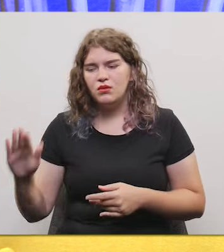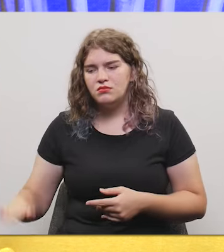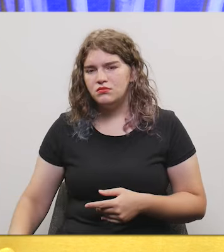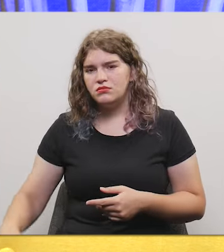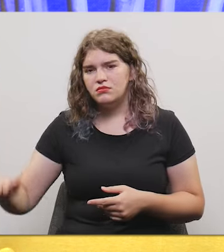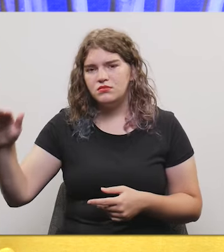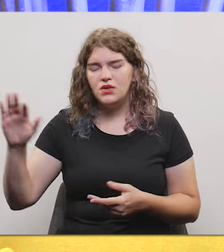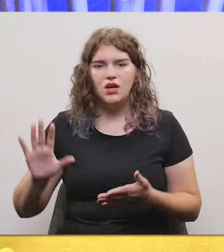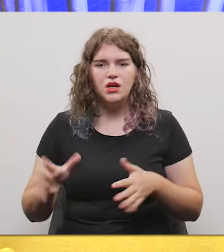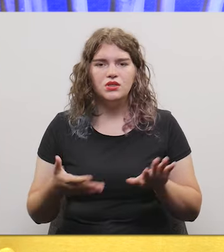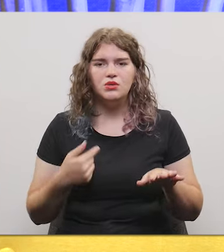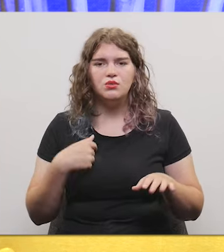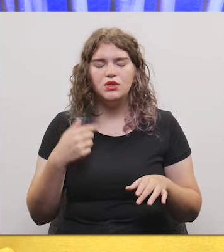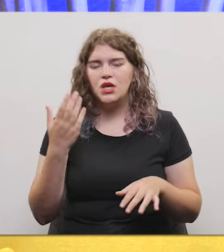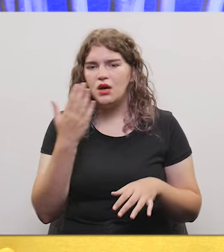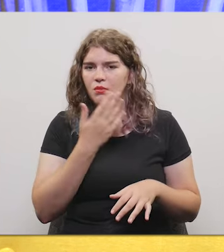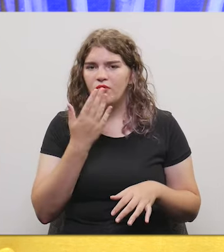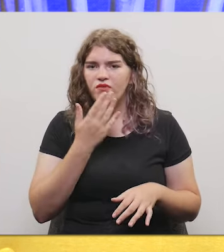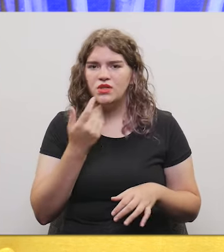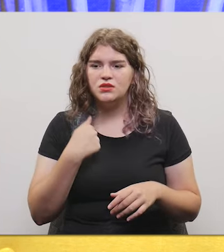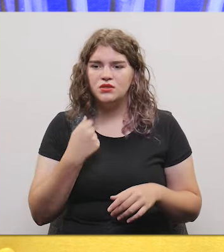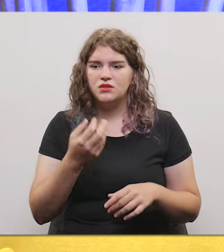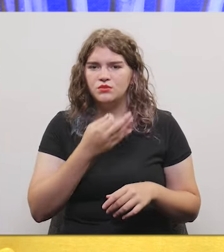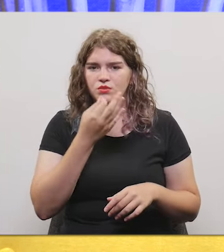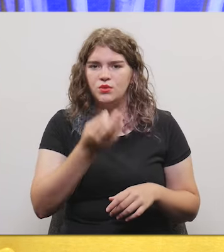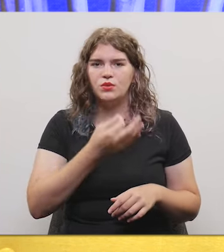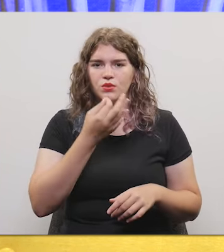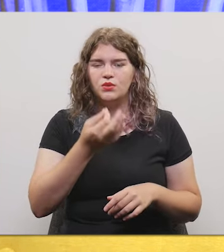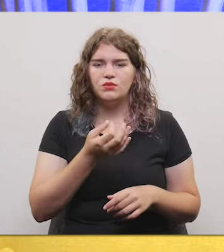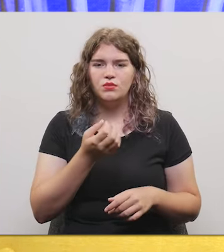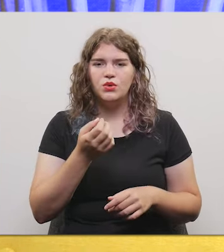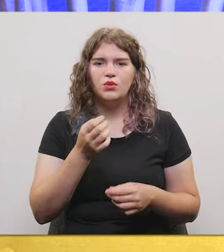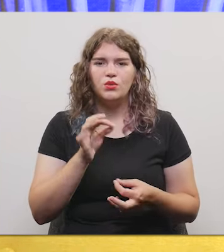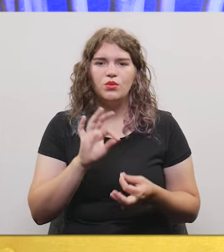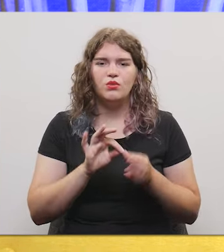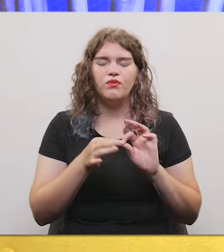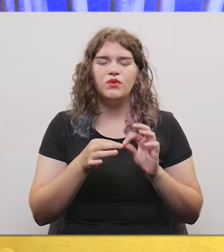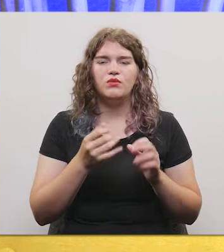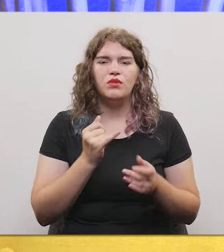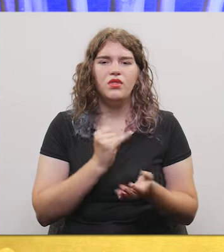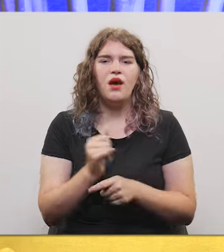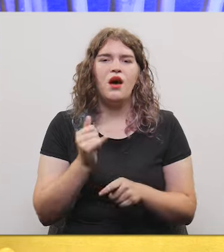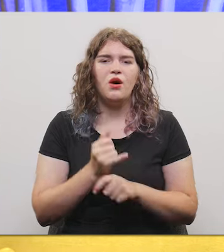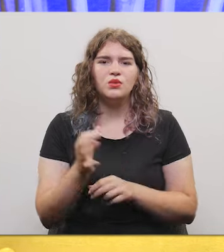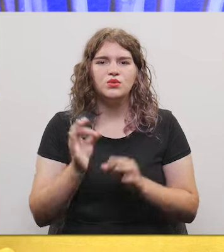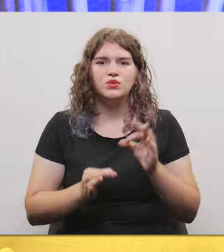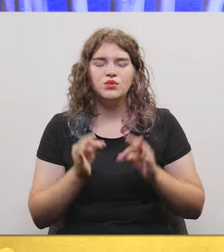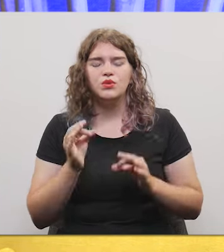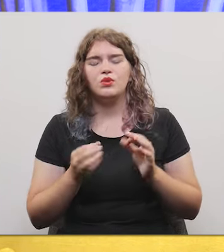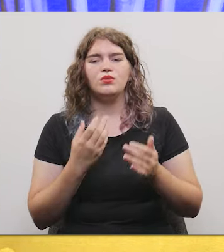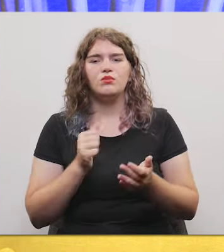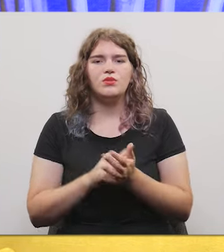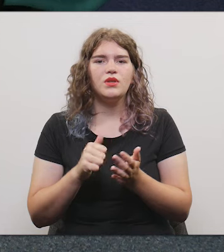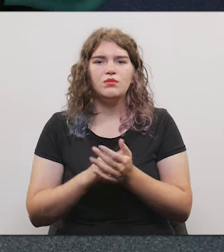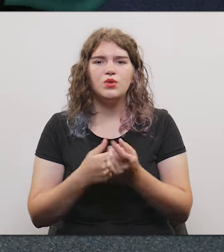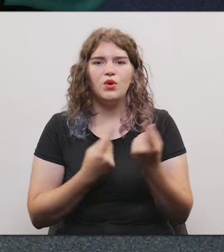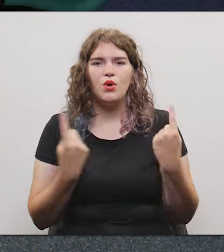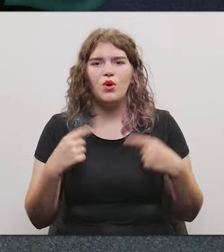La început, fiind învățată să spun cuvântul de aur la studiu biblic, noi copiii